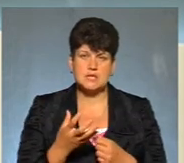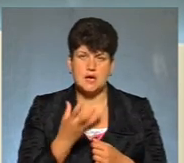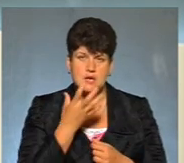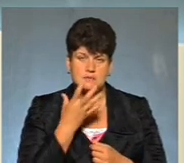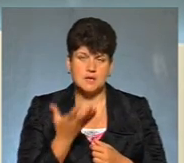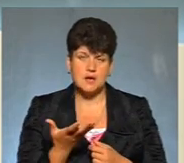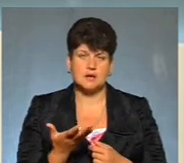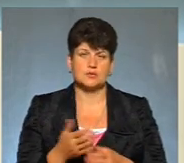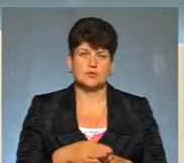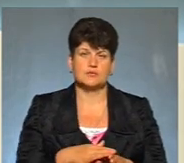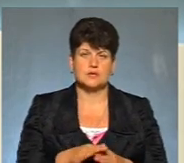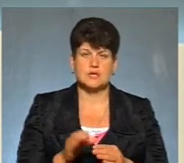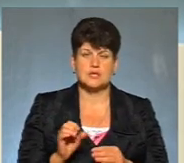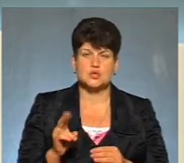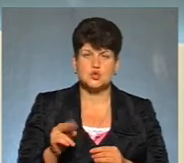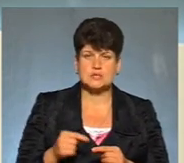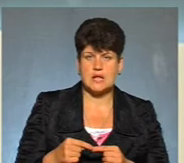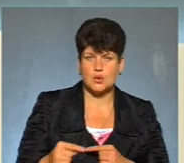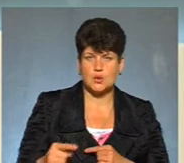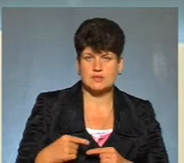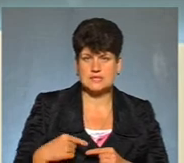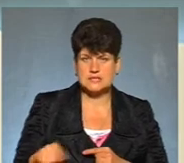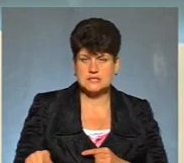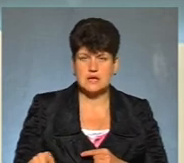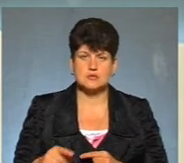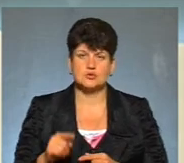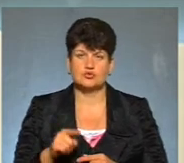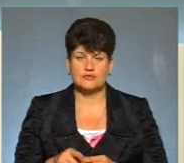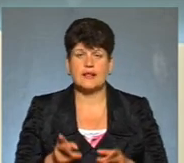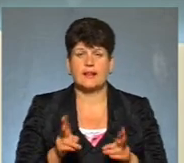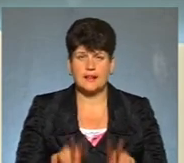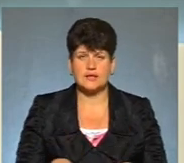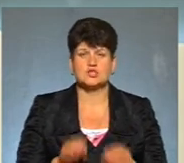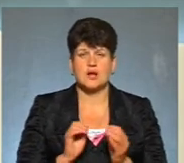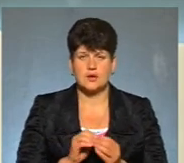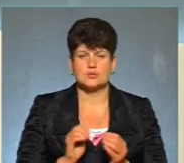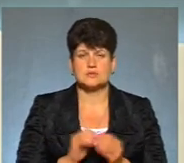респіратору, дотримання соціальної дистанції, то вони лишаються такими,